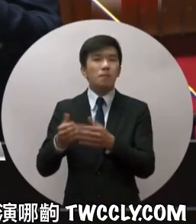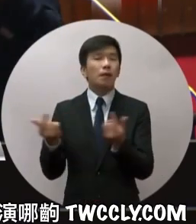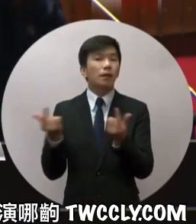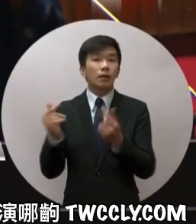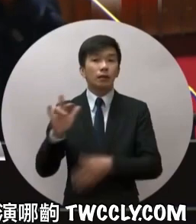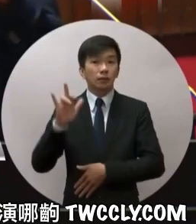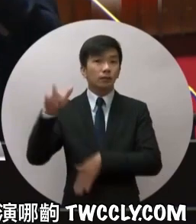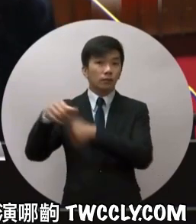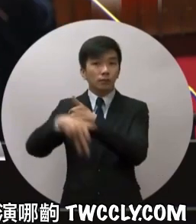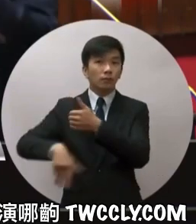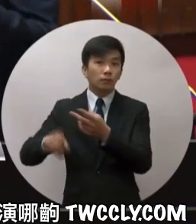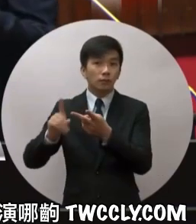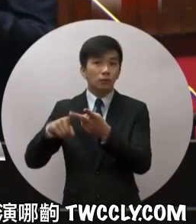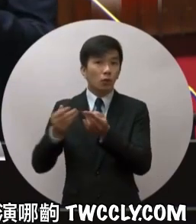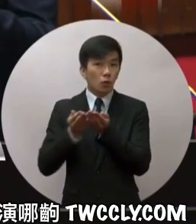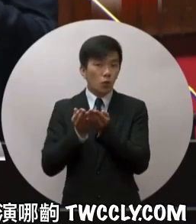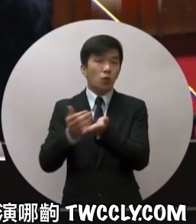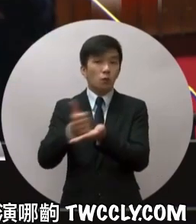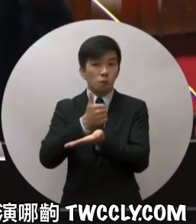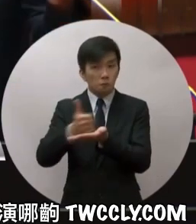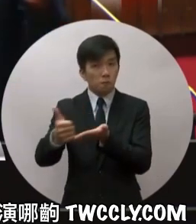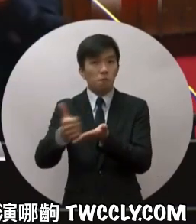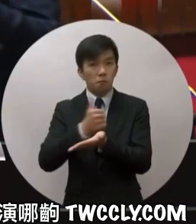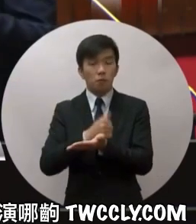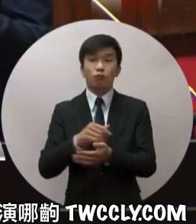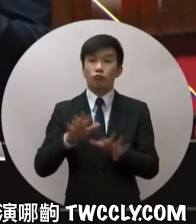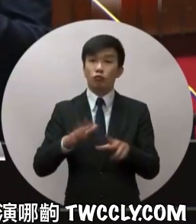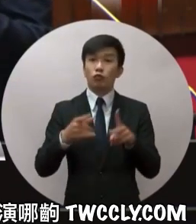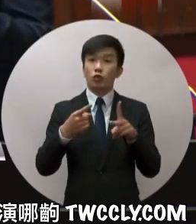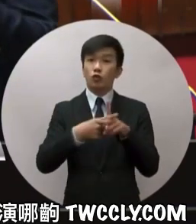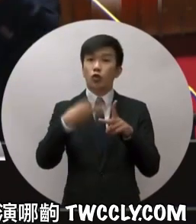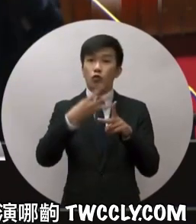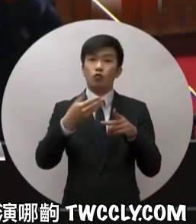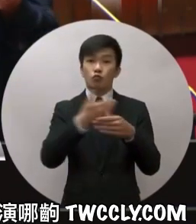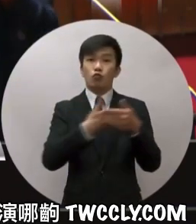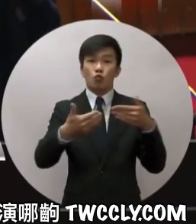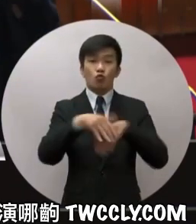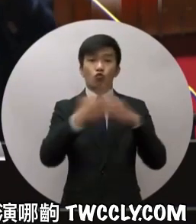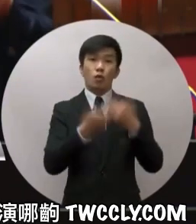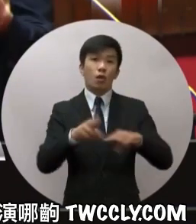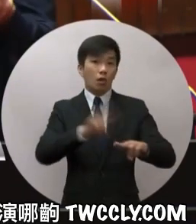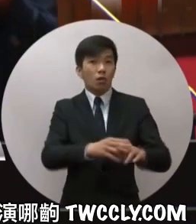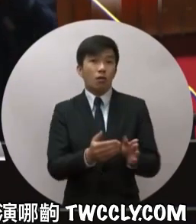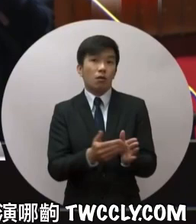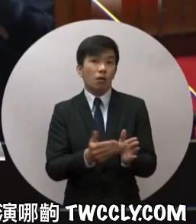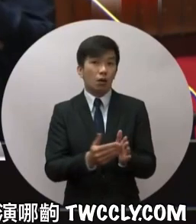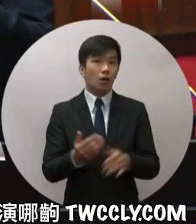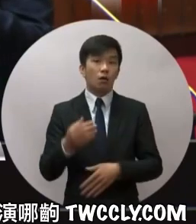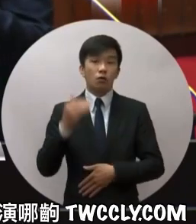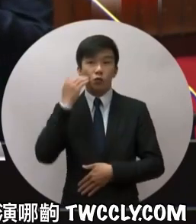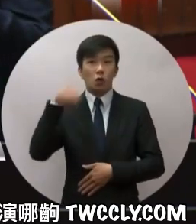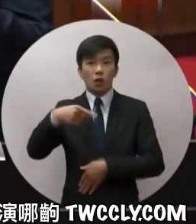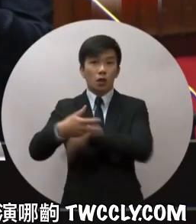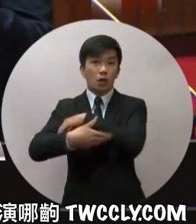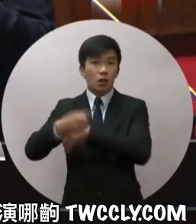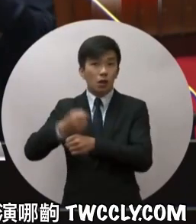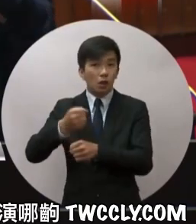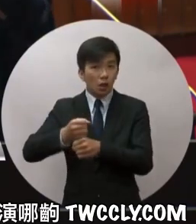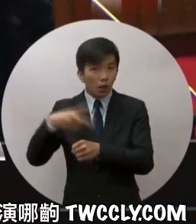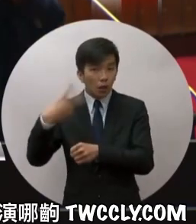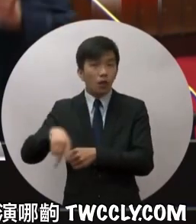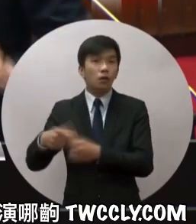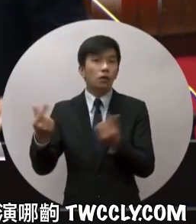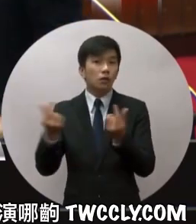然後或者是船運的啊這小三通現在全部都停掉船隻的人員啊日月潭的這一些